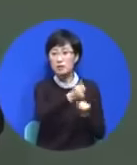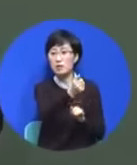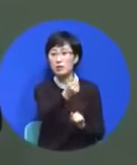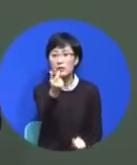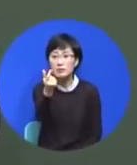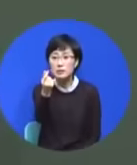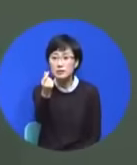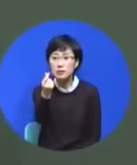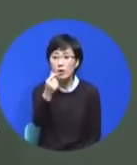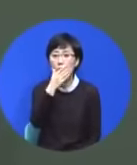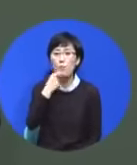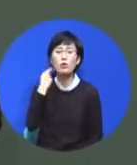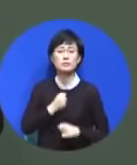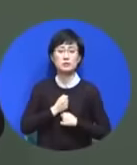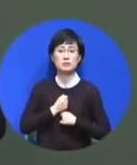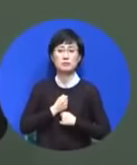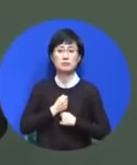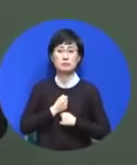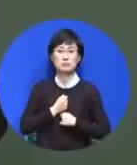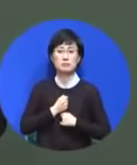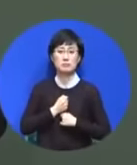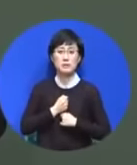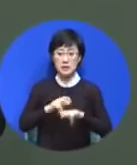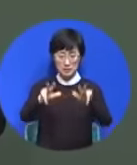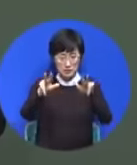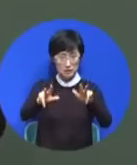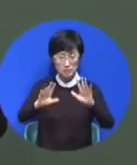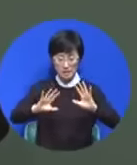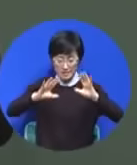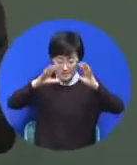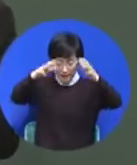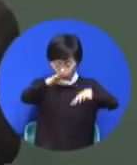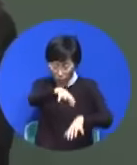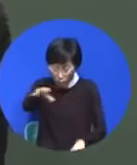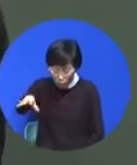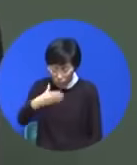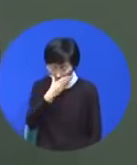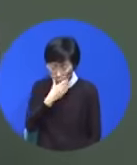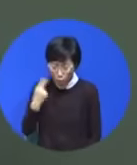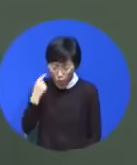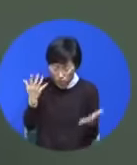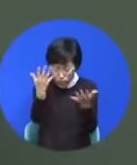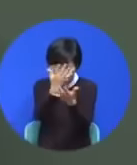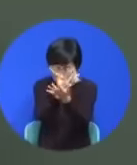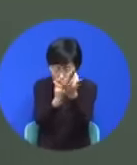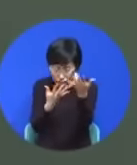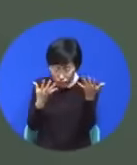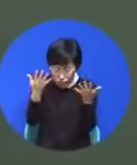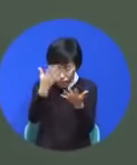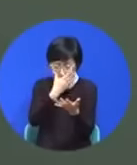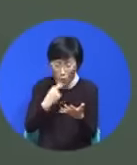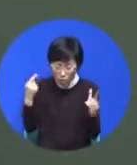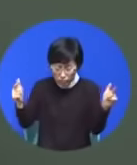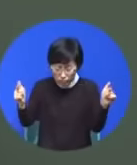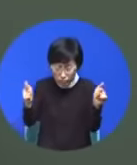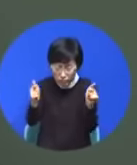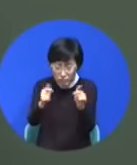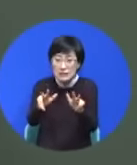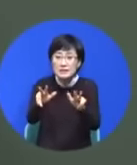이겨냈어요 하나님은 지금 복음 없으 이때 세계복음 할 수 있도록 여러분이 속에 들어가